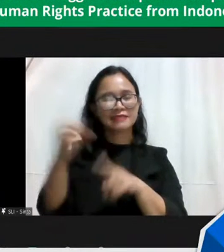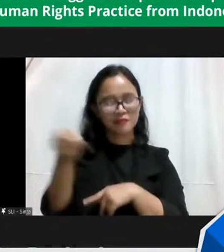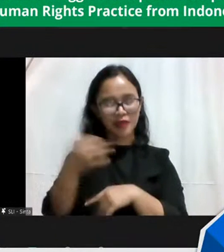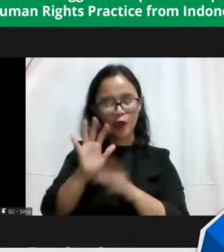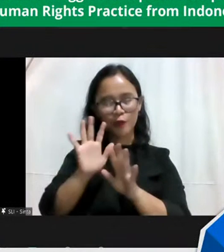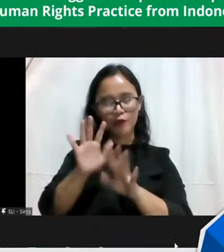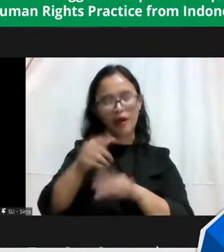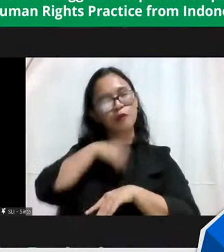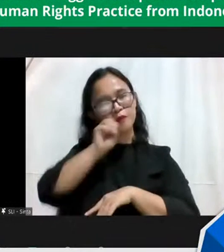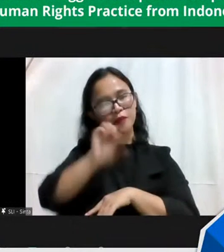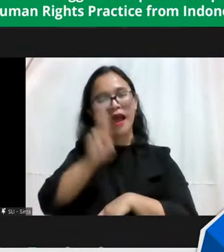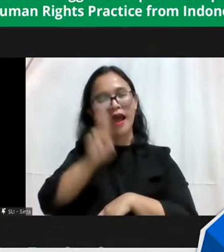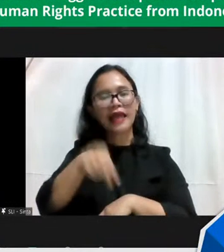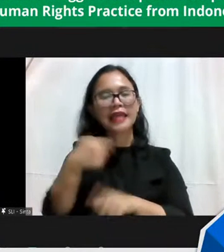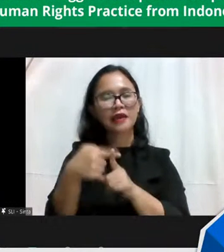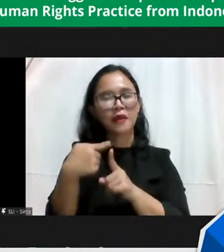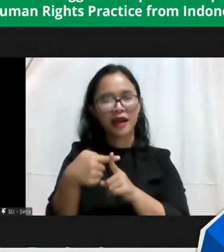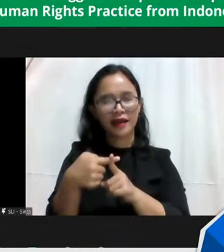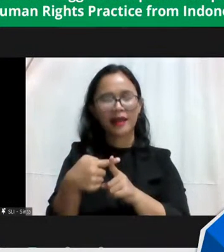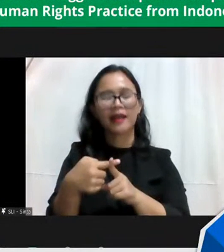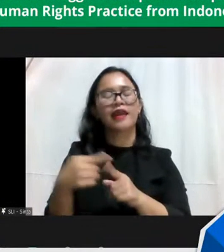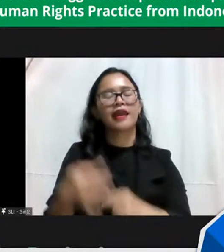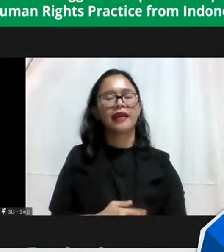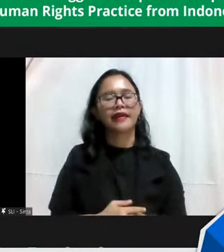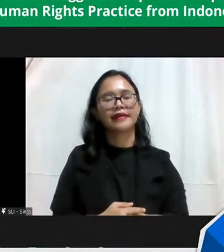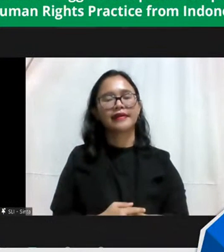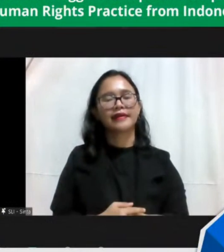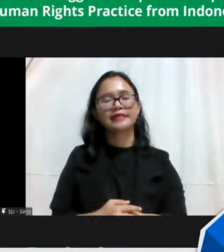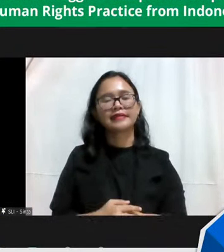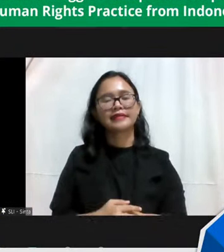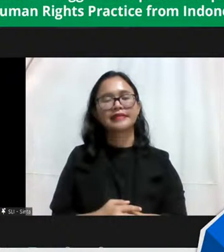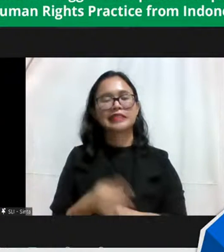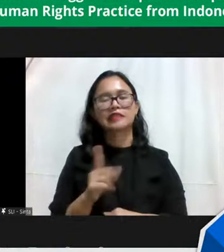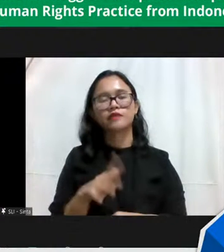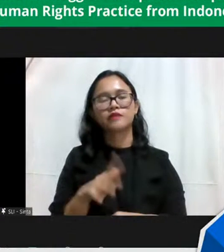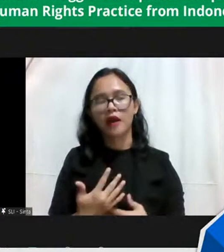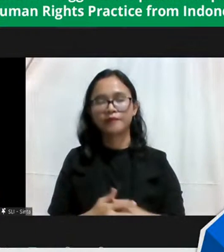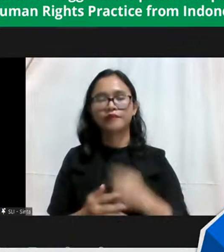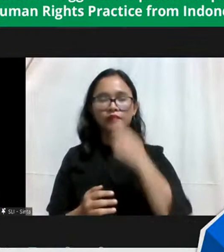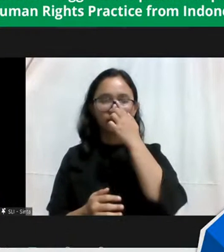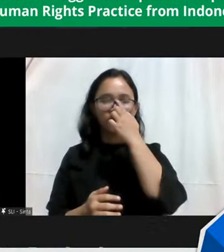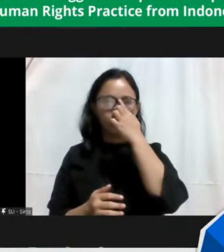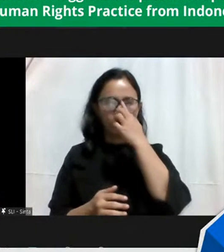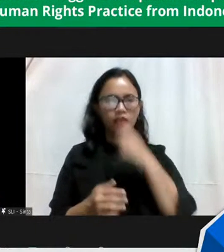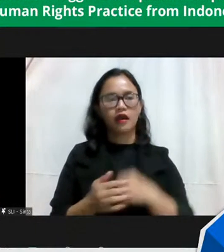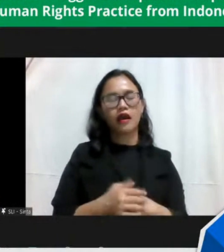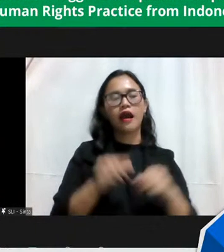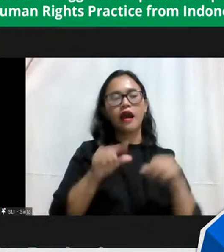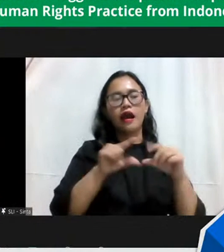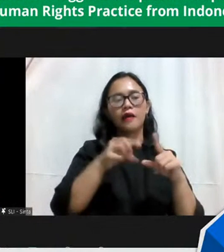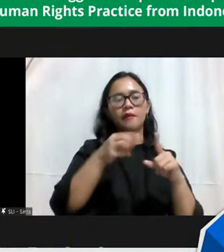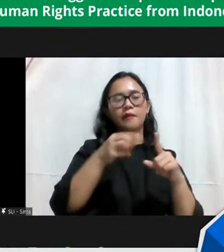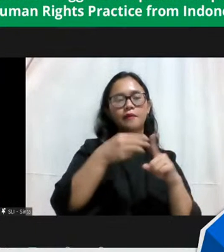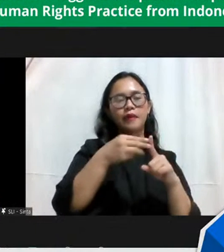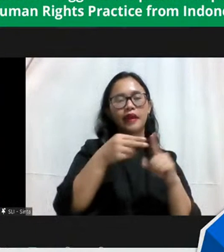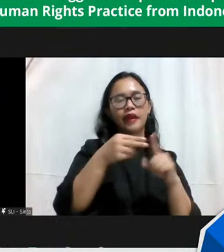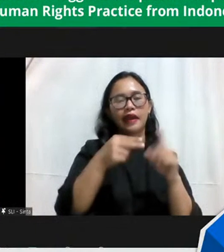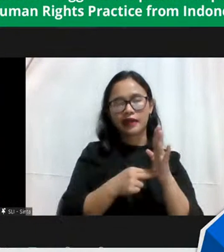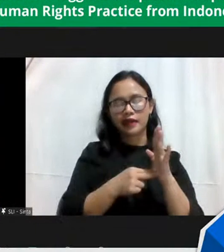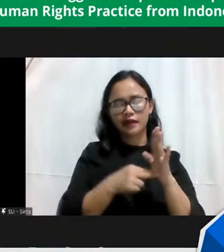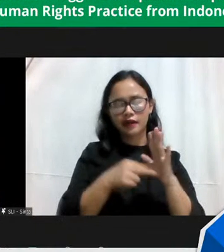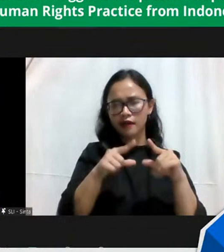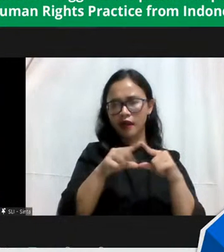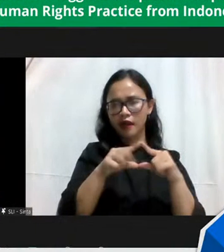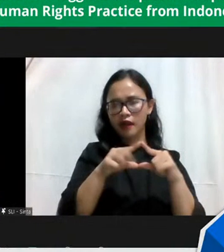can turn on your video Okay uh AB nrow is also a member of the rspo Um and we have been Um part of